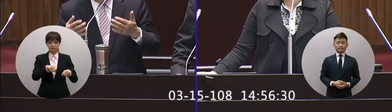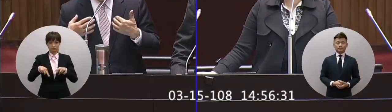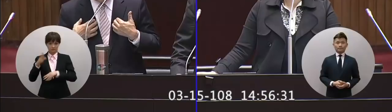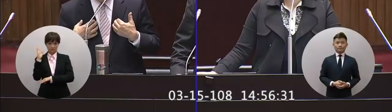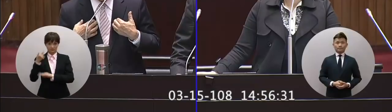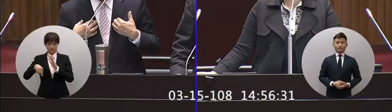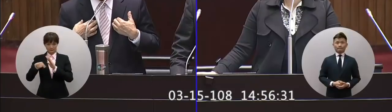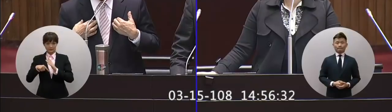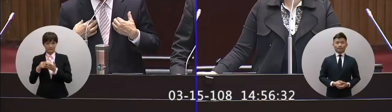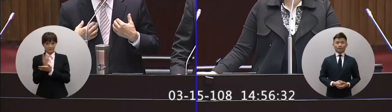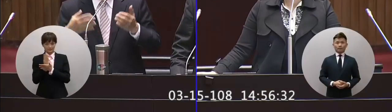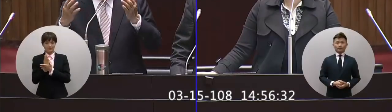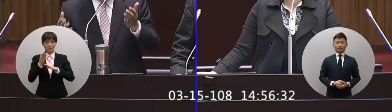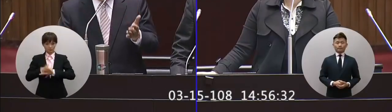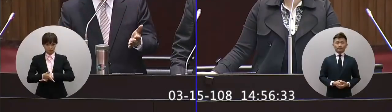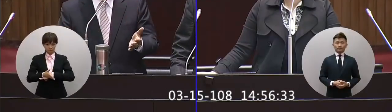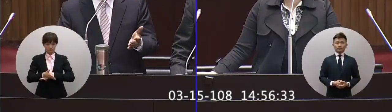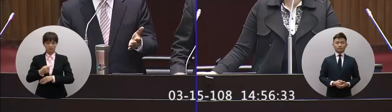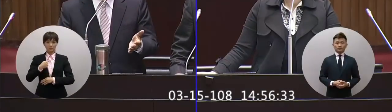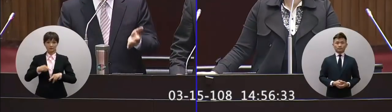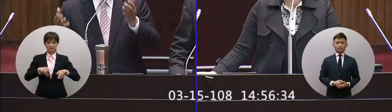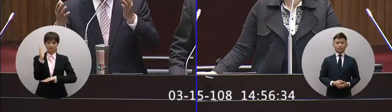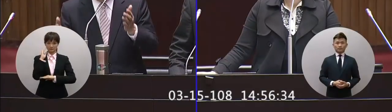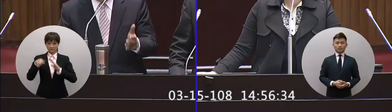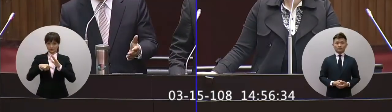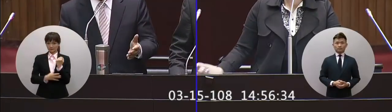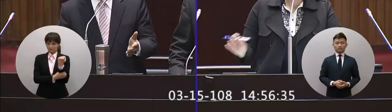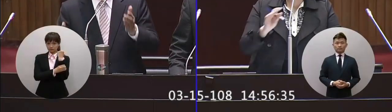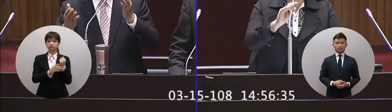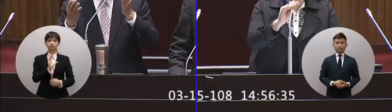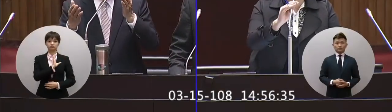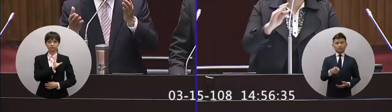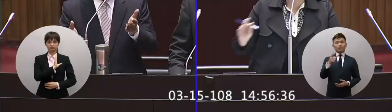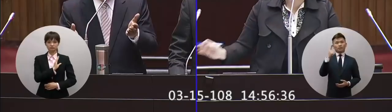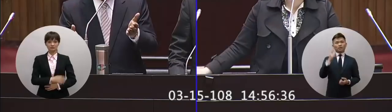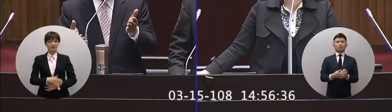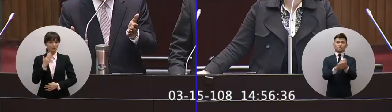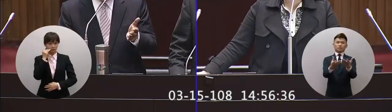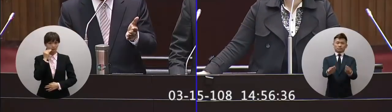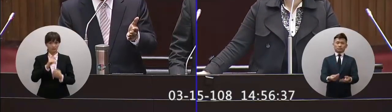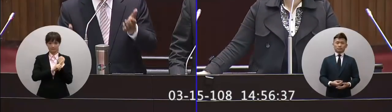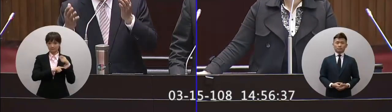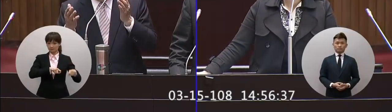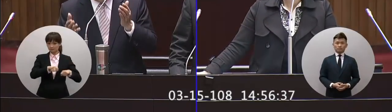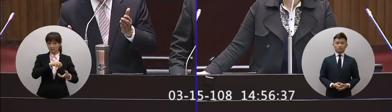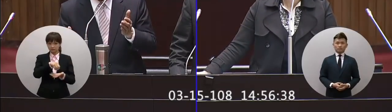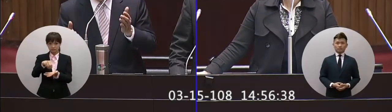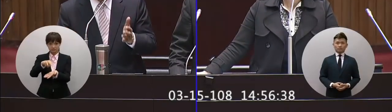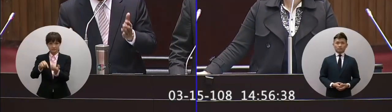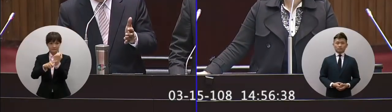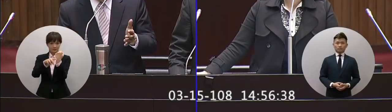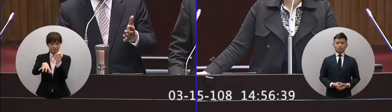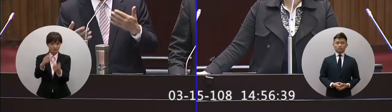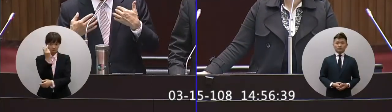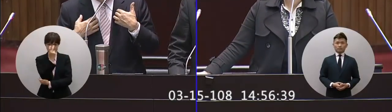过，我们行政院的立场就要支持。如果法案 是 在贵院审议，那贵院